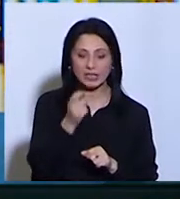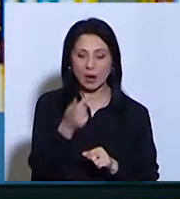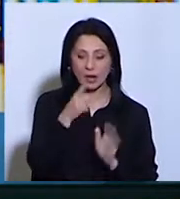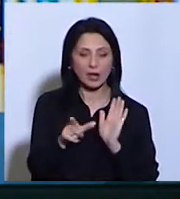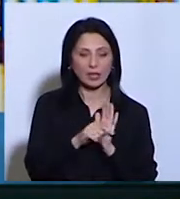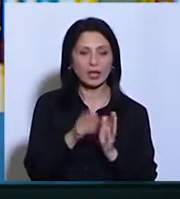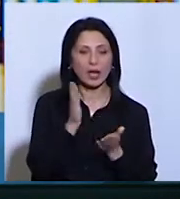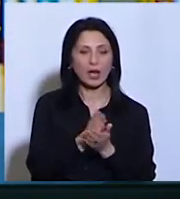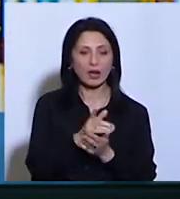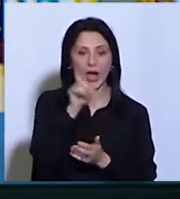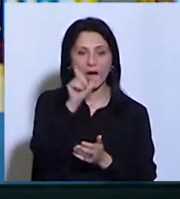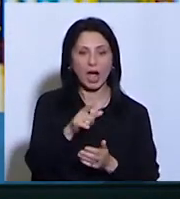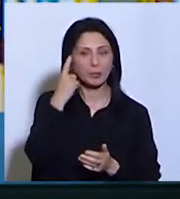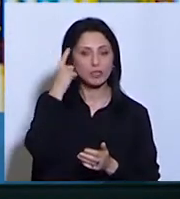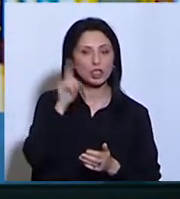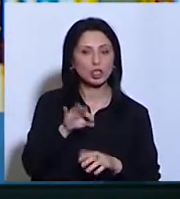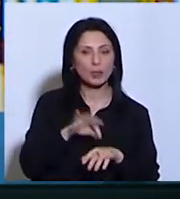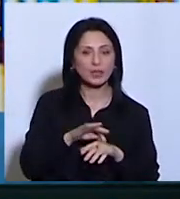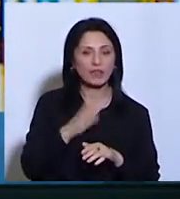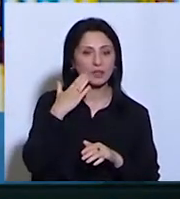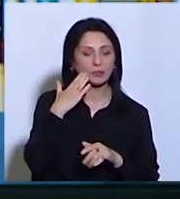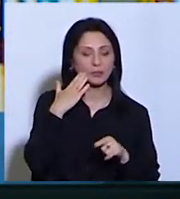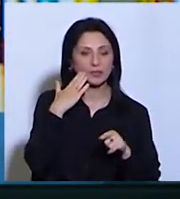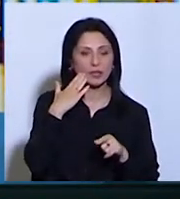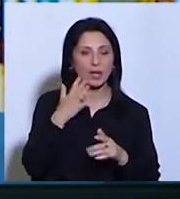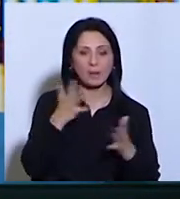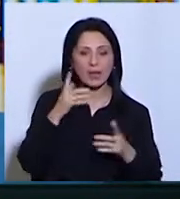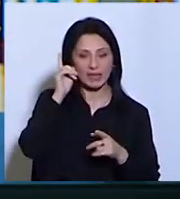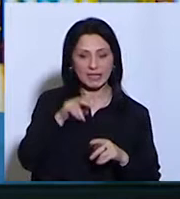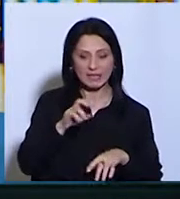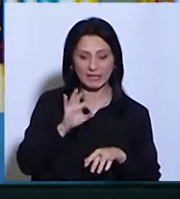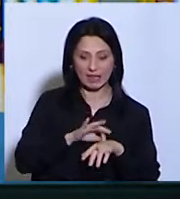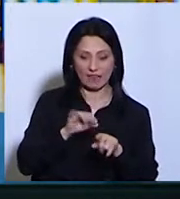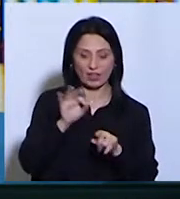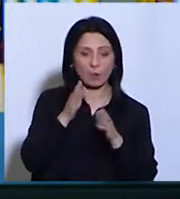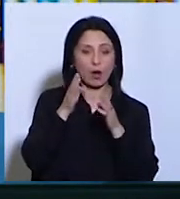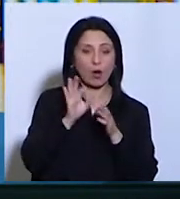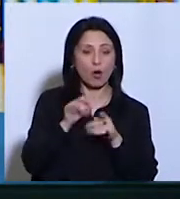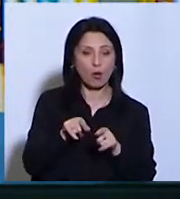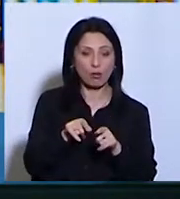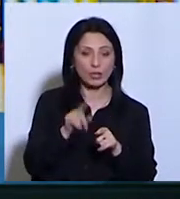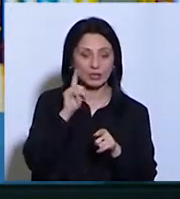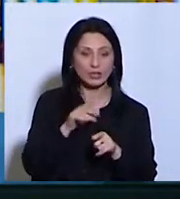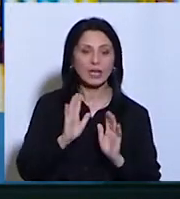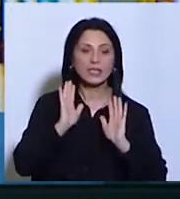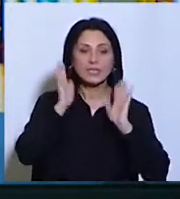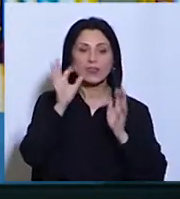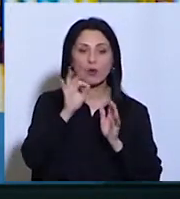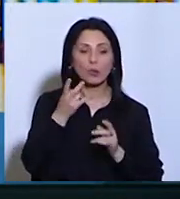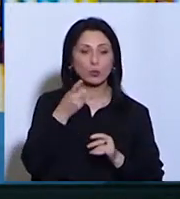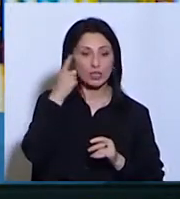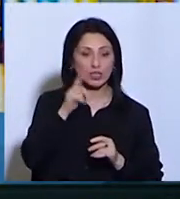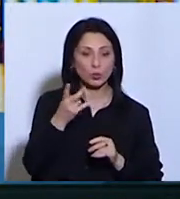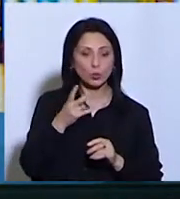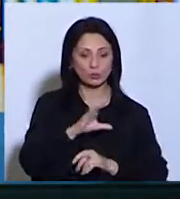მიღებასთან ერთად არის ადამიანის ცოდნა ამ დაავადების. რამდენად მეტად იცი შენ ამ დაავადების შესახებ. სწორედ ჰიპერტენზიის შესახებ რო იცოდე,